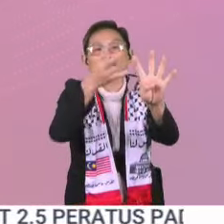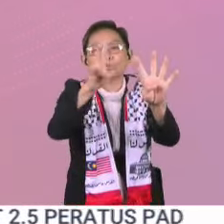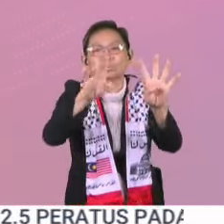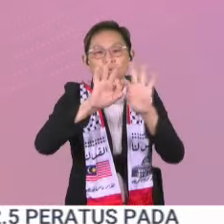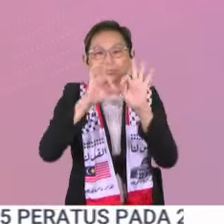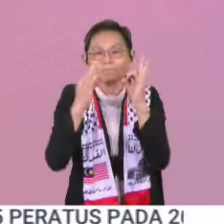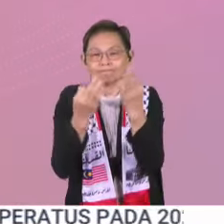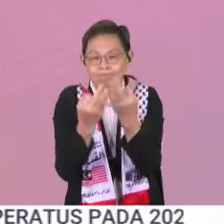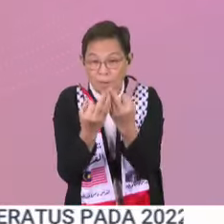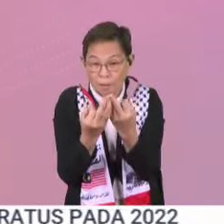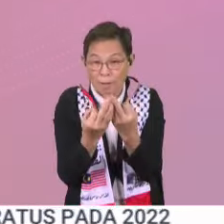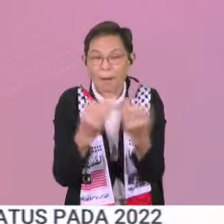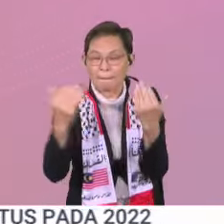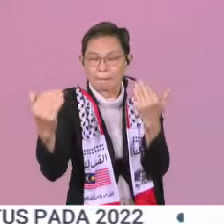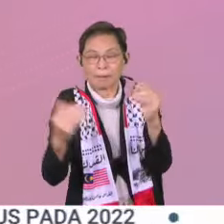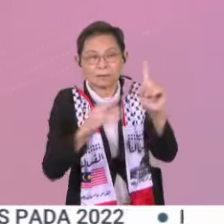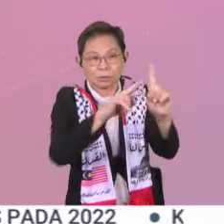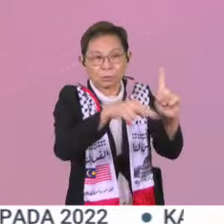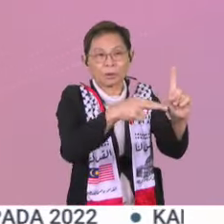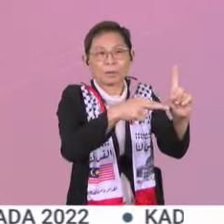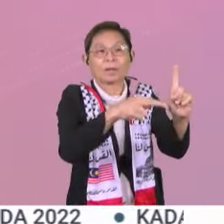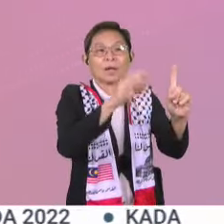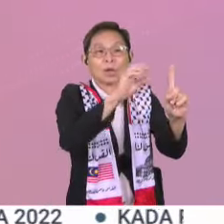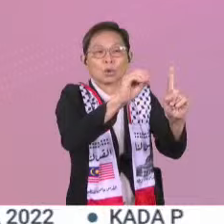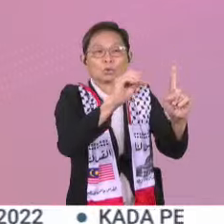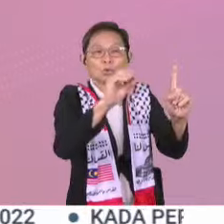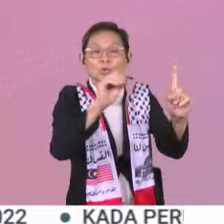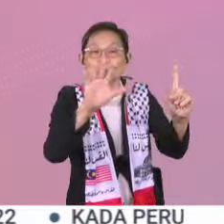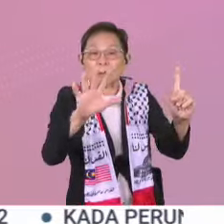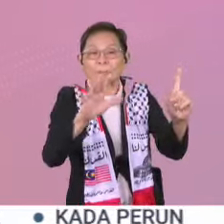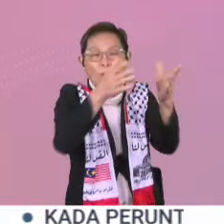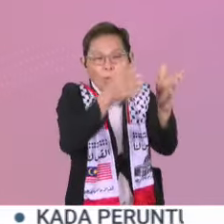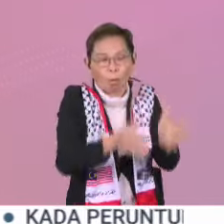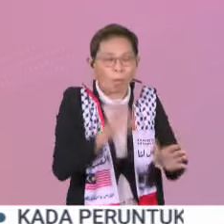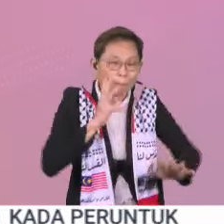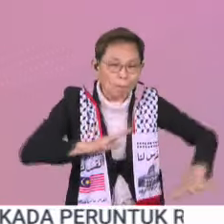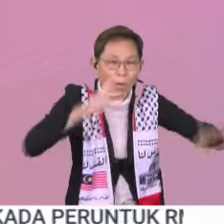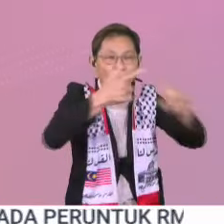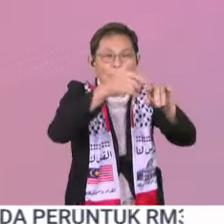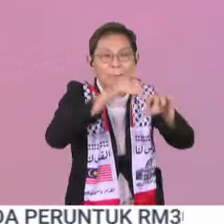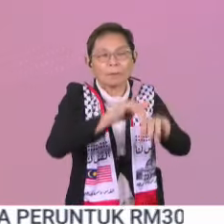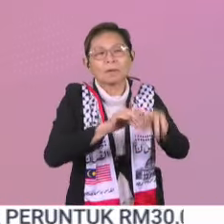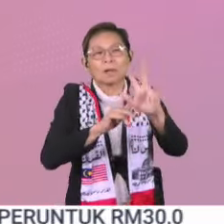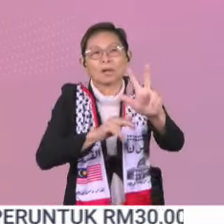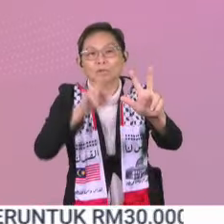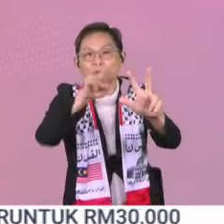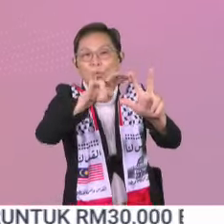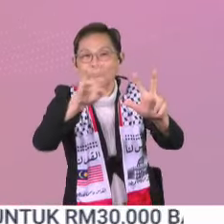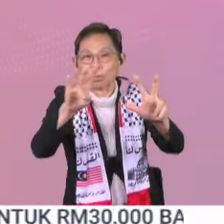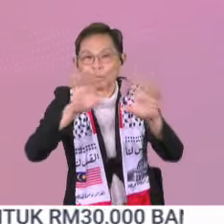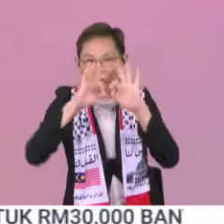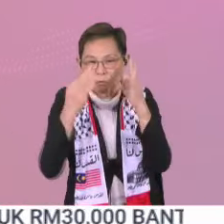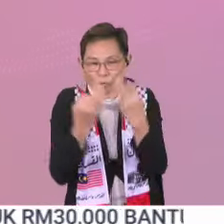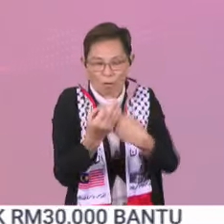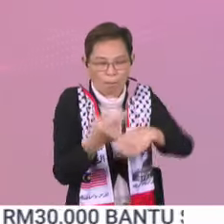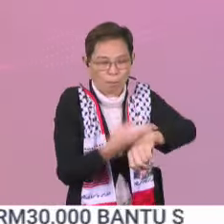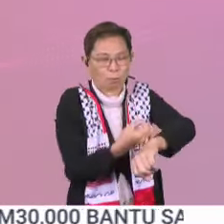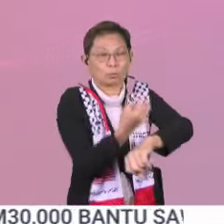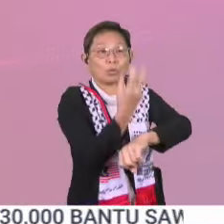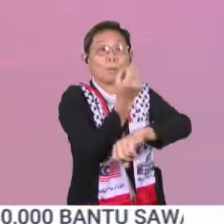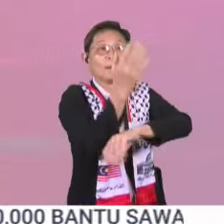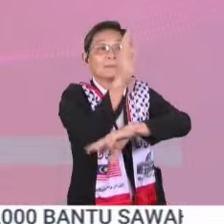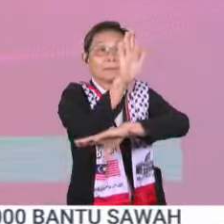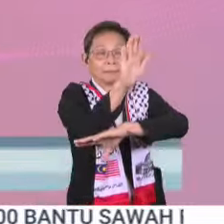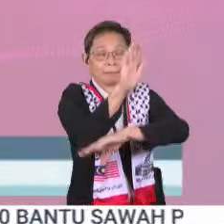keluarga direkodkan berbanding 1,005 penduduk terjejas banjir daripada 327 keluarga pukul 12:30 hari tadi.